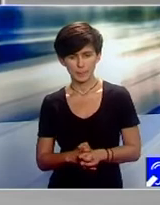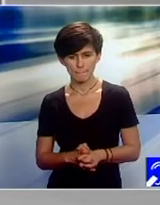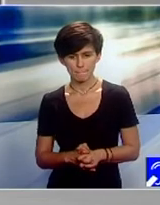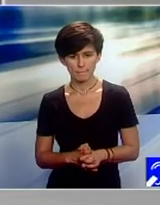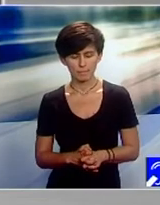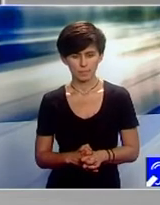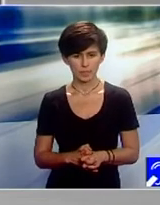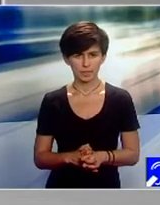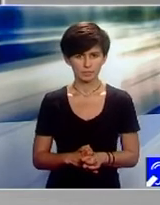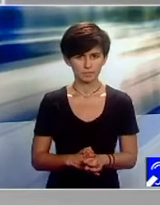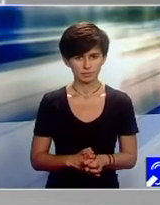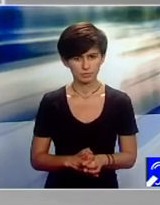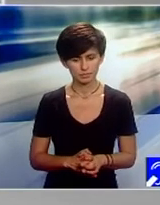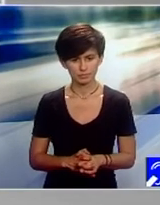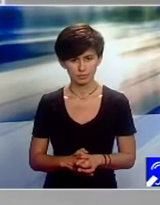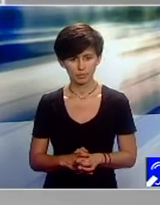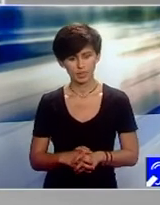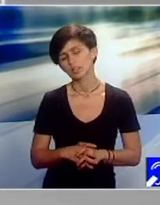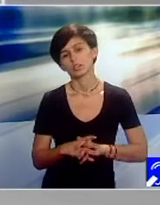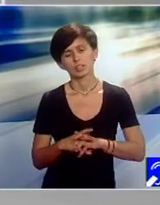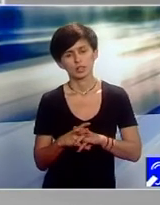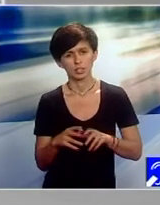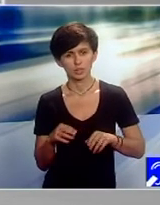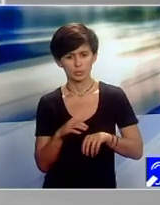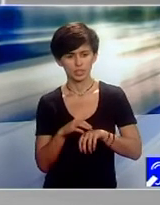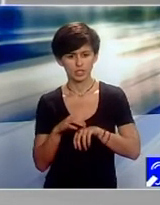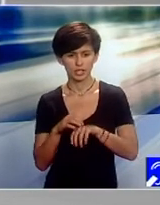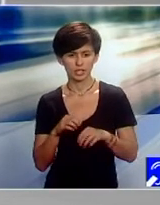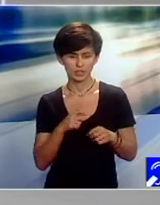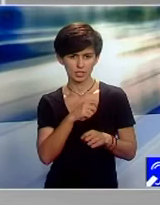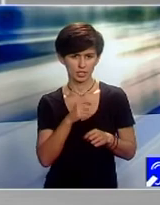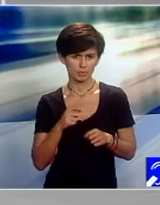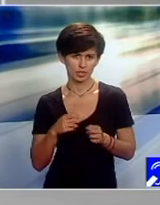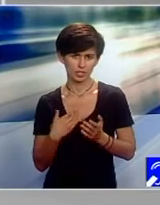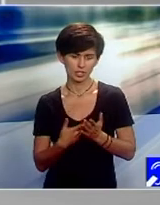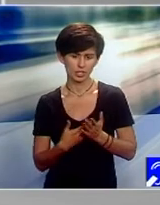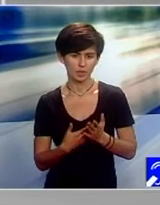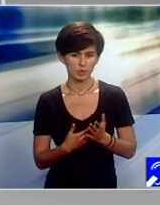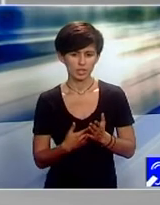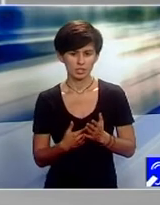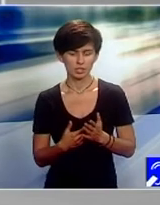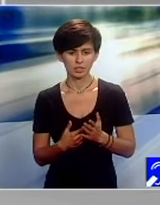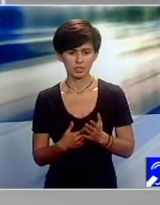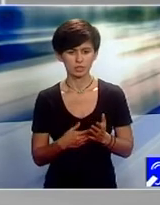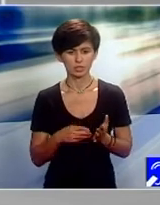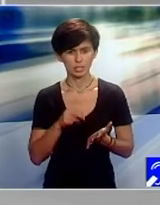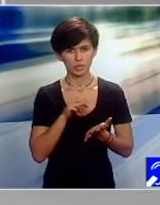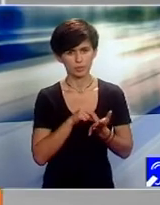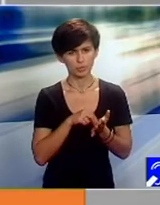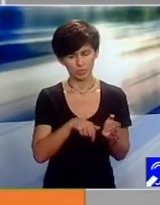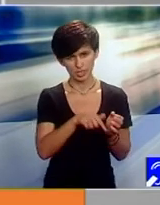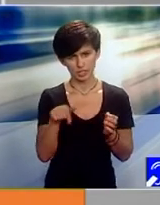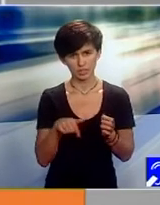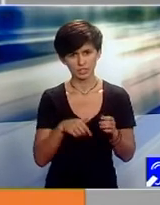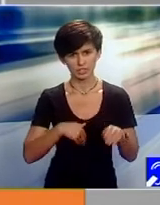Inclusiv acum un ghid de proiectare pentru infrastructuri biciclistice, inițiat la propunerile noastre și altor organizații de